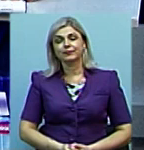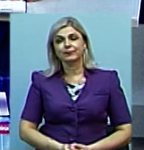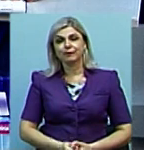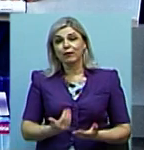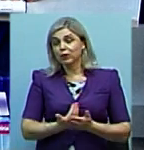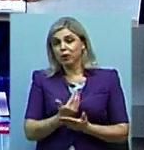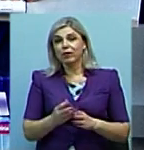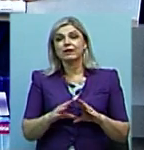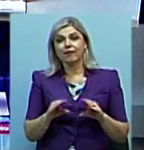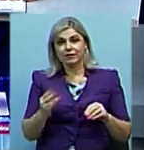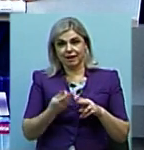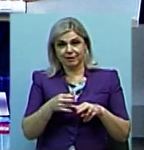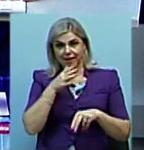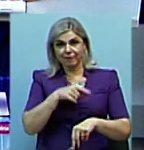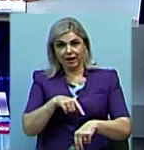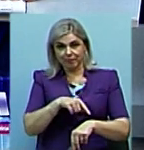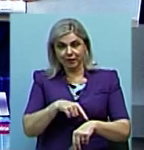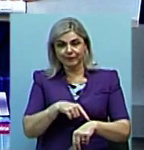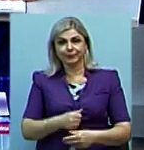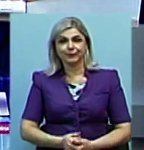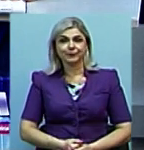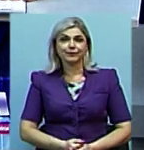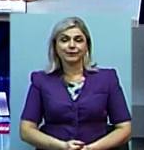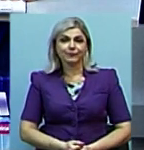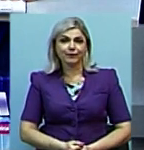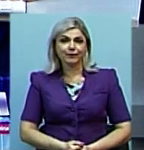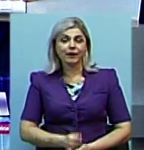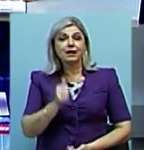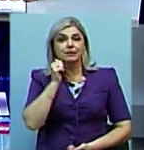І це всі новини на цю годину. Вже завтра о 7:30 в цій студії